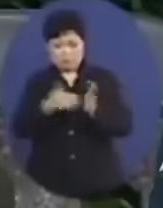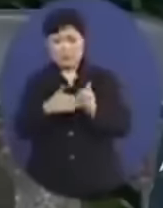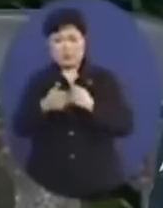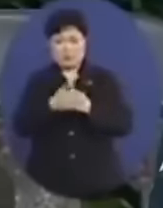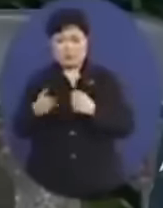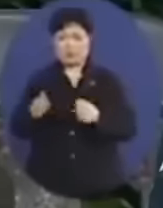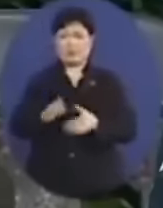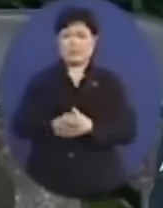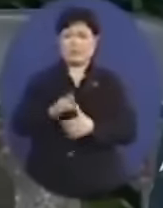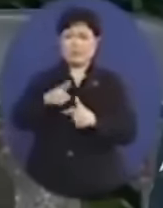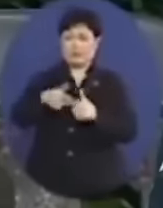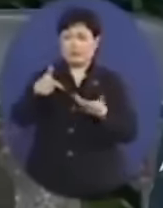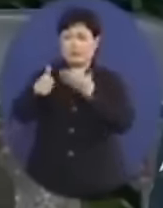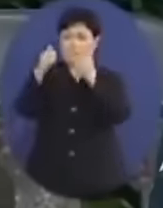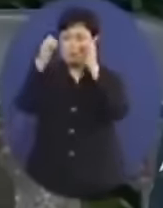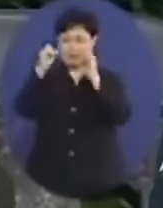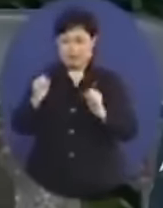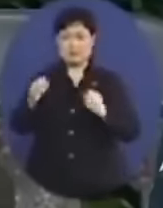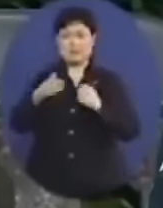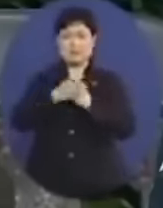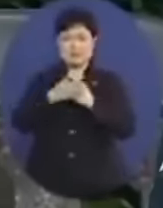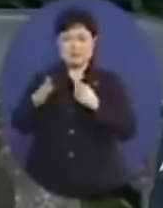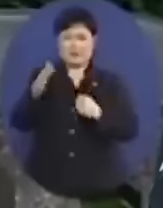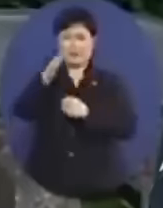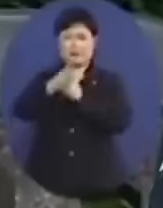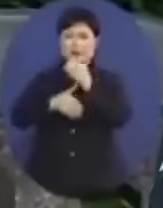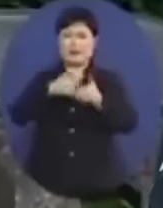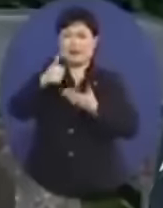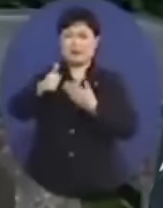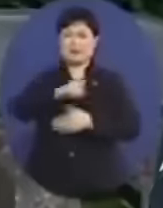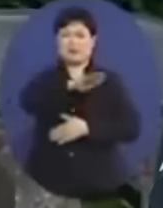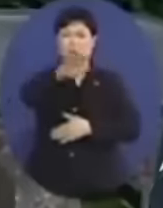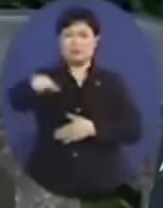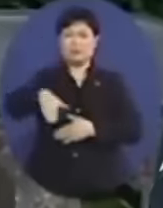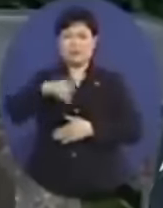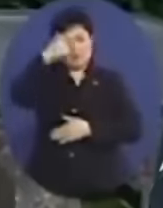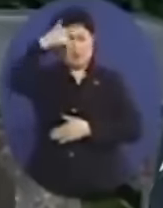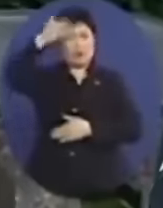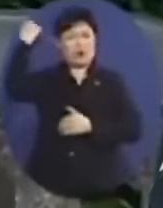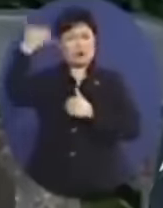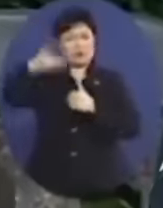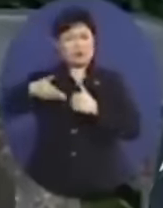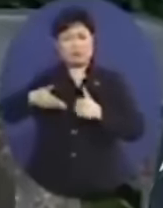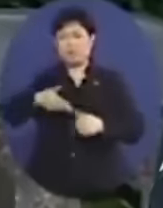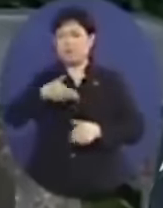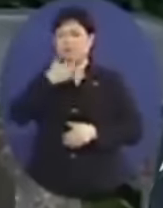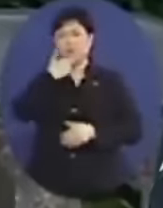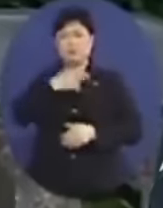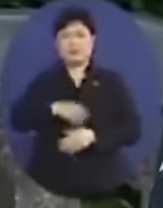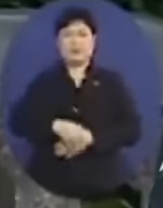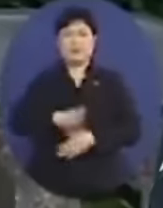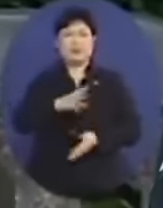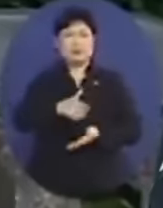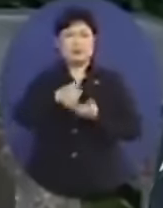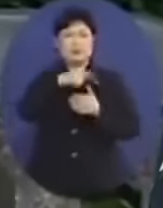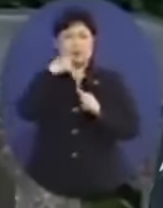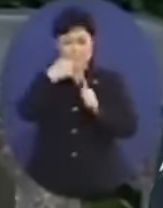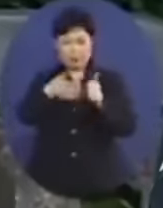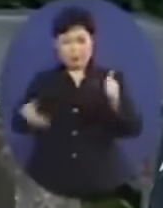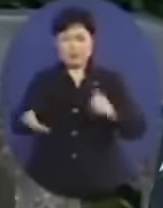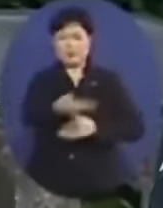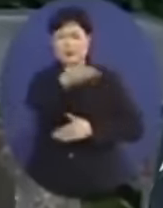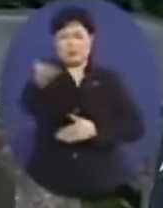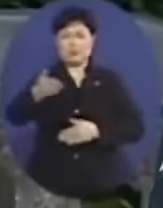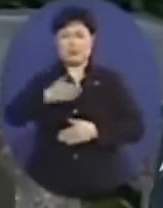예수님이 계시기 때문에 하나님께서 우리 과거를 묻지 않으십니다 주의 보혈이 여러분과